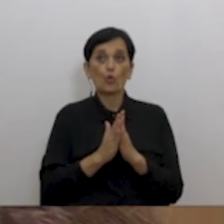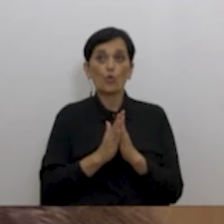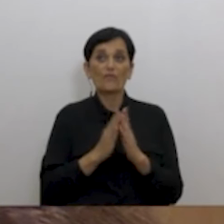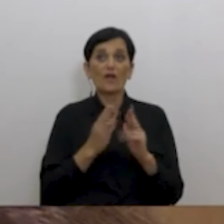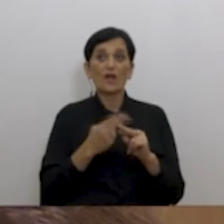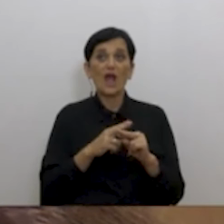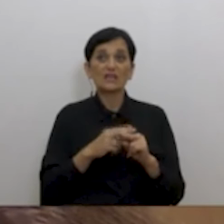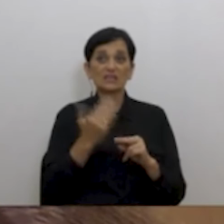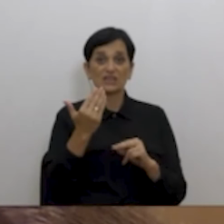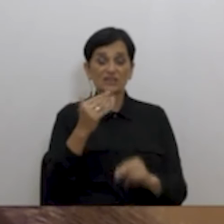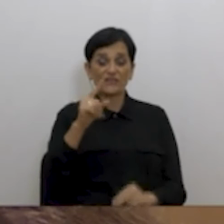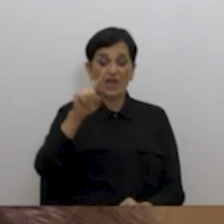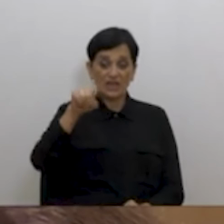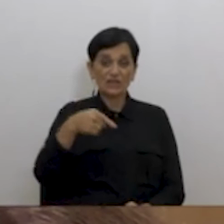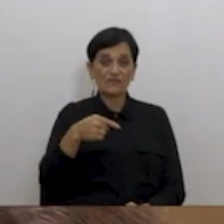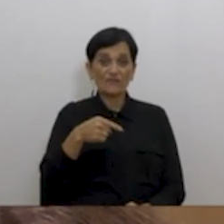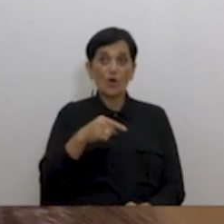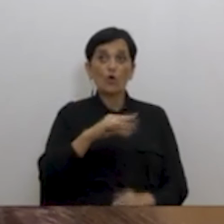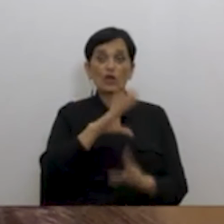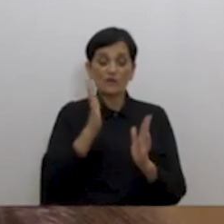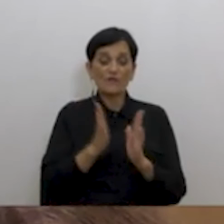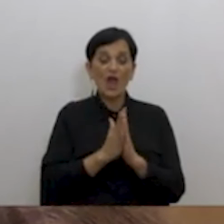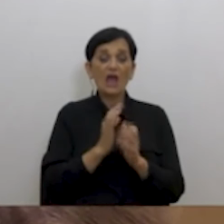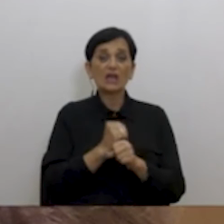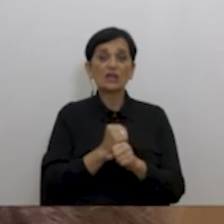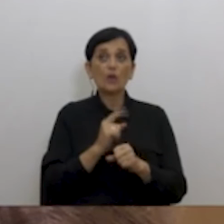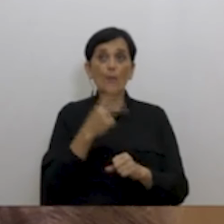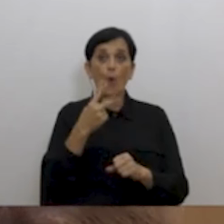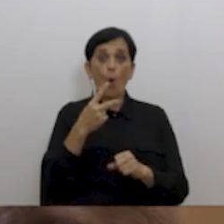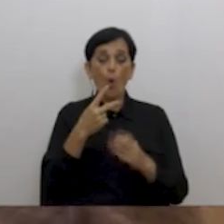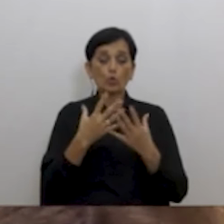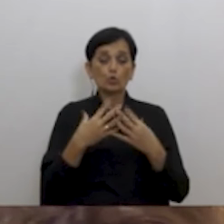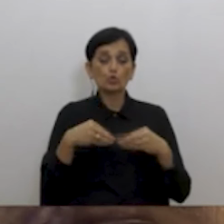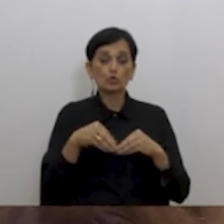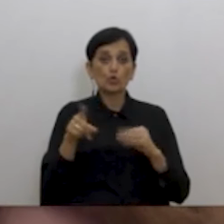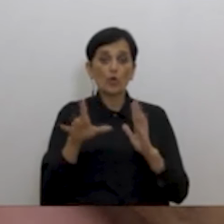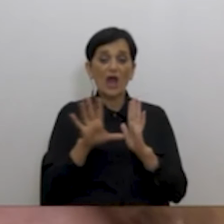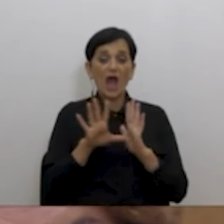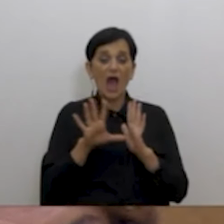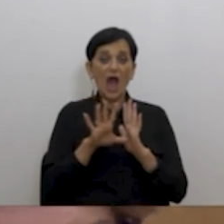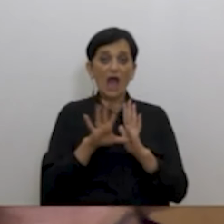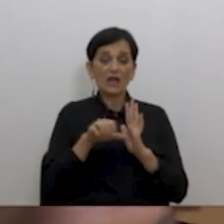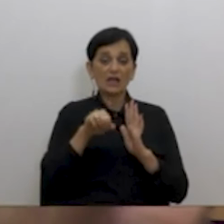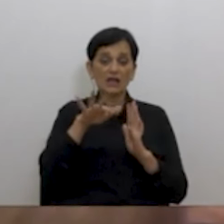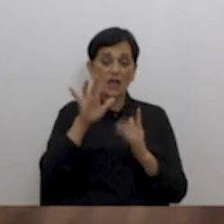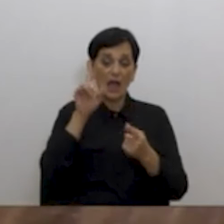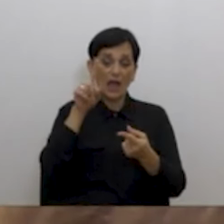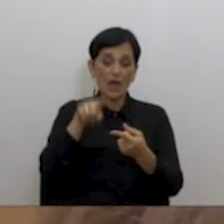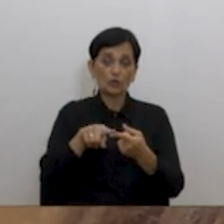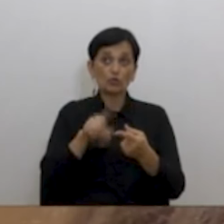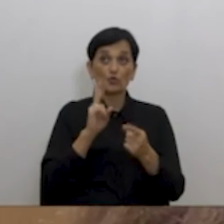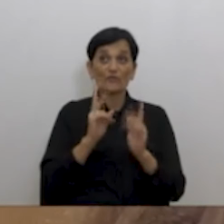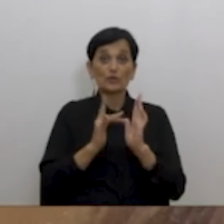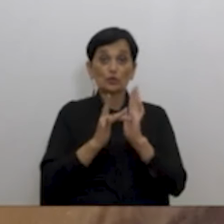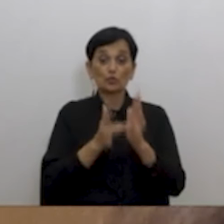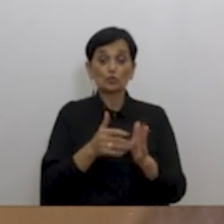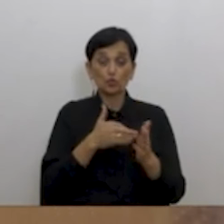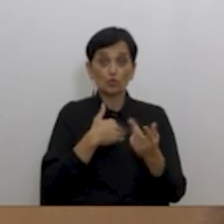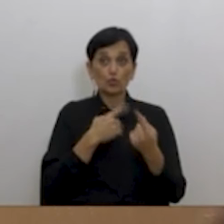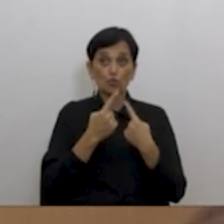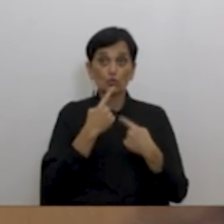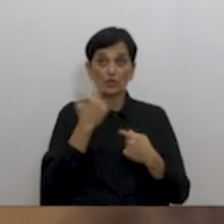არის თქვენი ვალდებულება რომ ყველაფერი გავაკეთოთ იმისთვის რომ 20 ოჯახს ელექტროენერგია მივუყაროთ და თუ ვინმე ტურიზმზე უნდა საუბარი